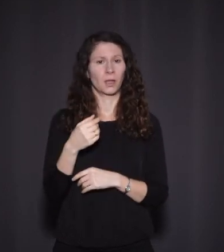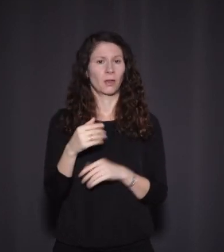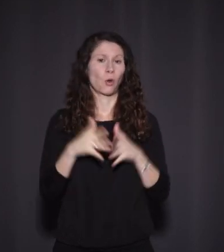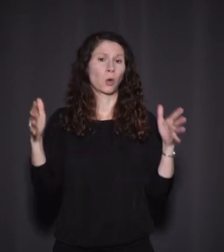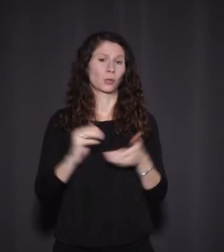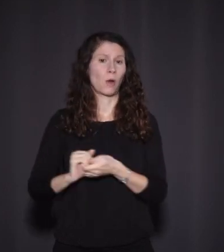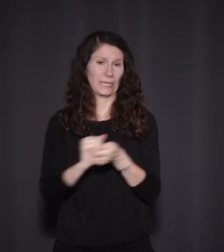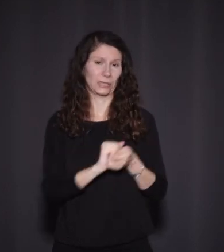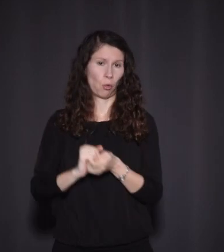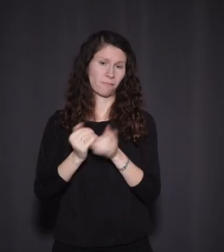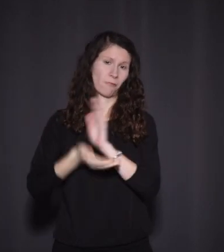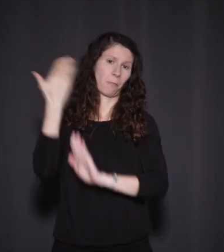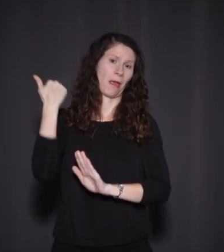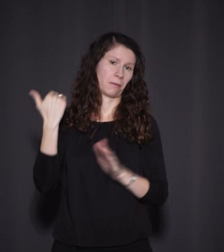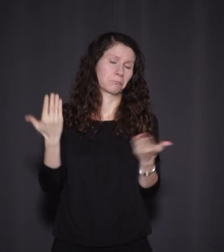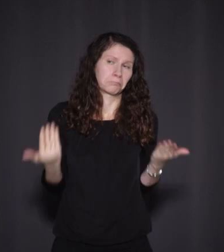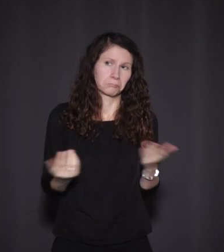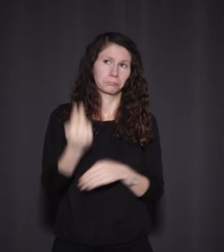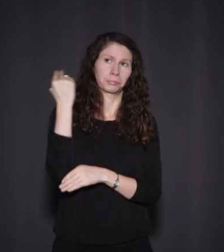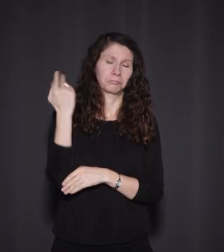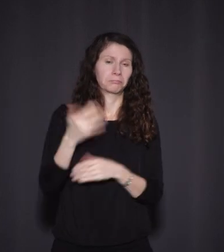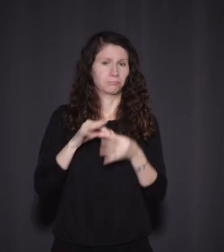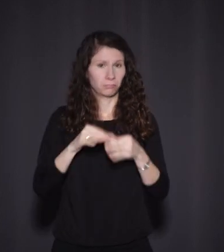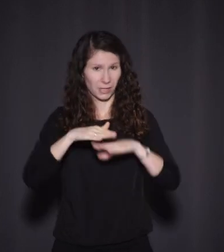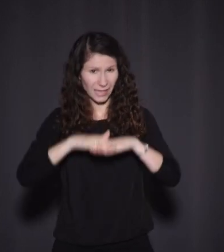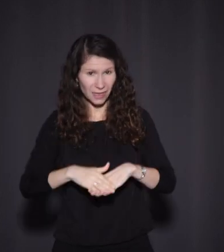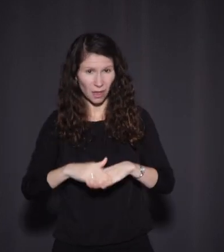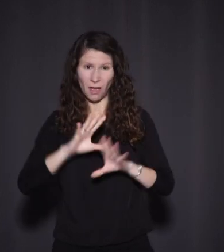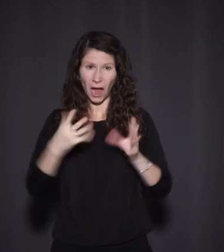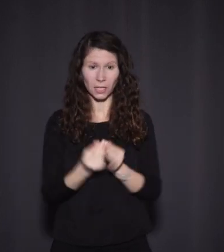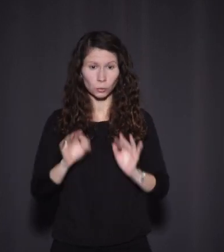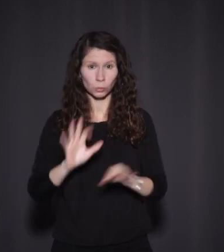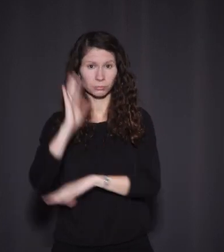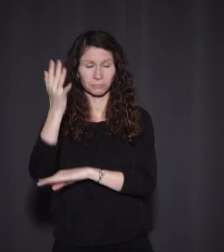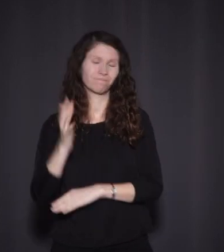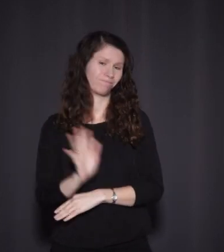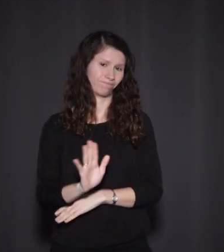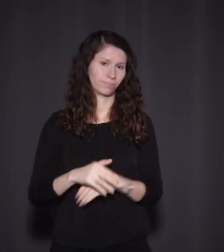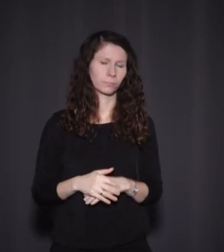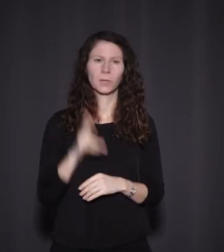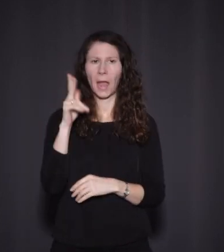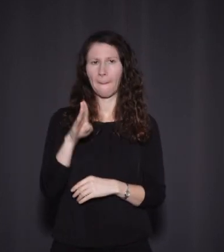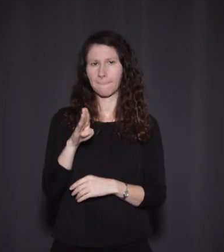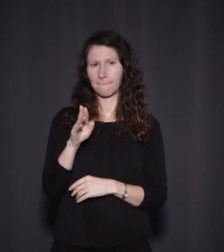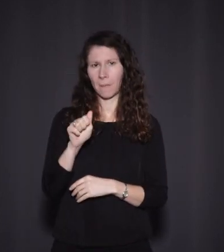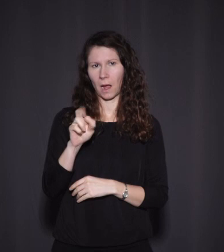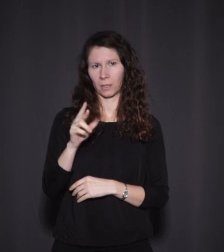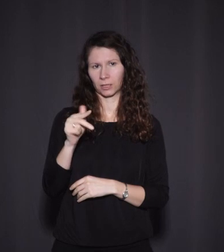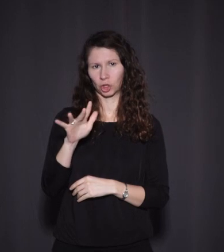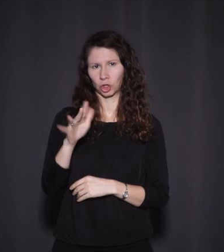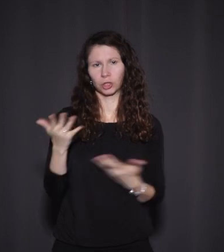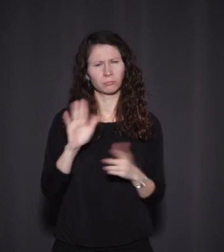kann man mal zurückblickend zusammenfassen. In der Rente ist nicht alles gut gegangen dort. Herr Bartsch, was ist denn Ihre Analyse in